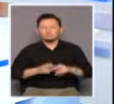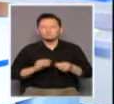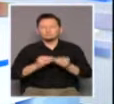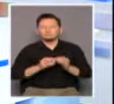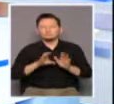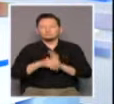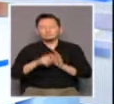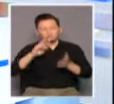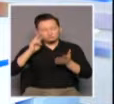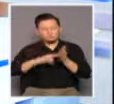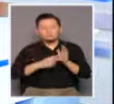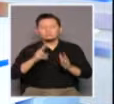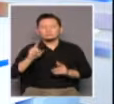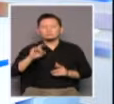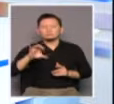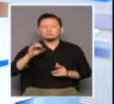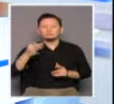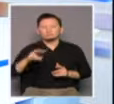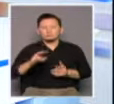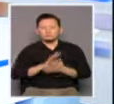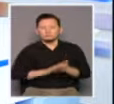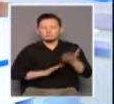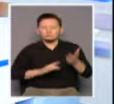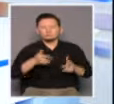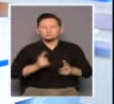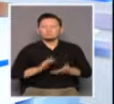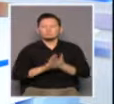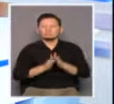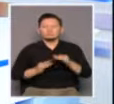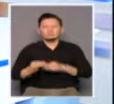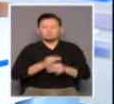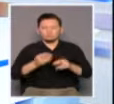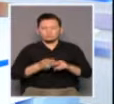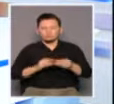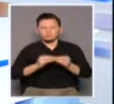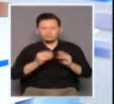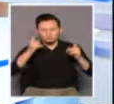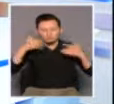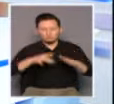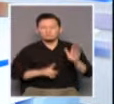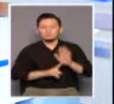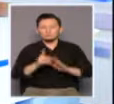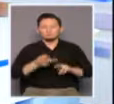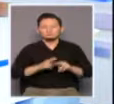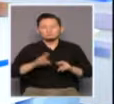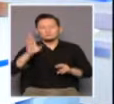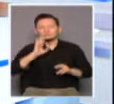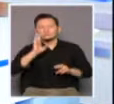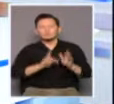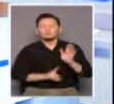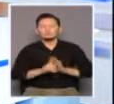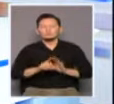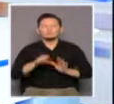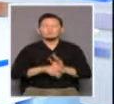көтеріп, Қазтрансойл акционерлік қоғамына хат жолдап, келіссөздер жүргізді. Осы түйткілді шешу мақсатында ауданды сумен қамтып отырған